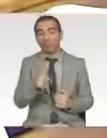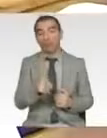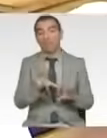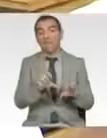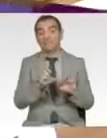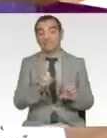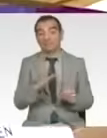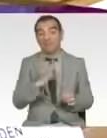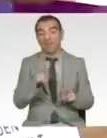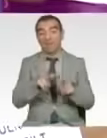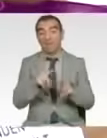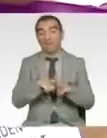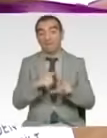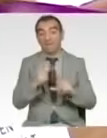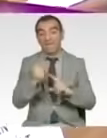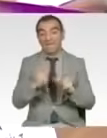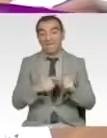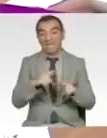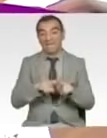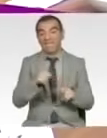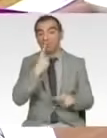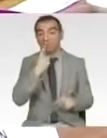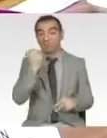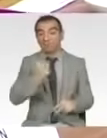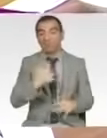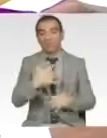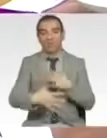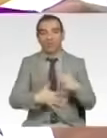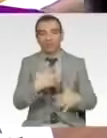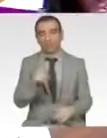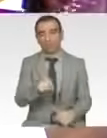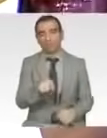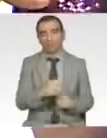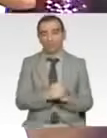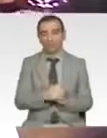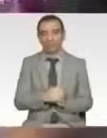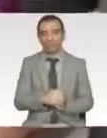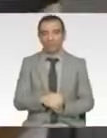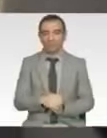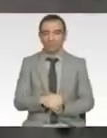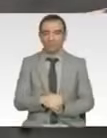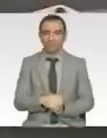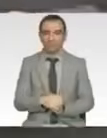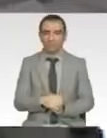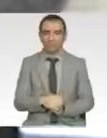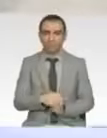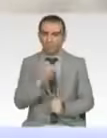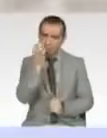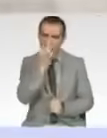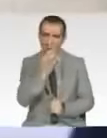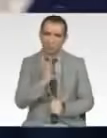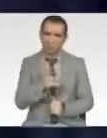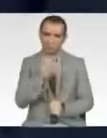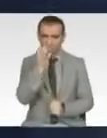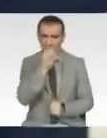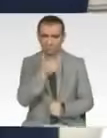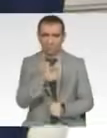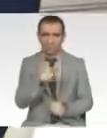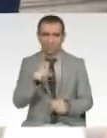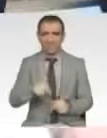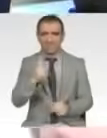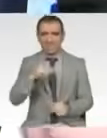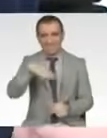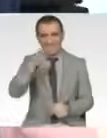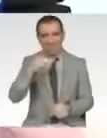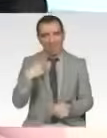bu melisalı sirkeli karışım. Bu. Çok da kolay. Evet evet, çok da kolay. Abdülkerim, bizi bir